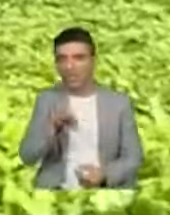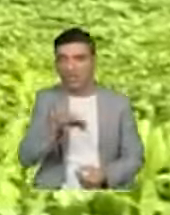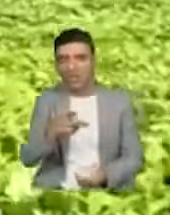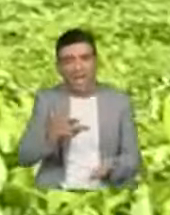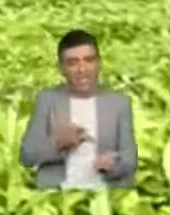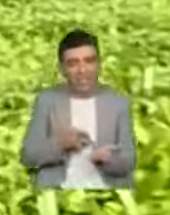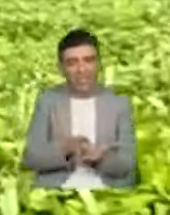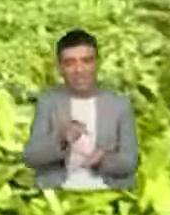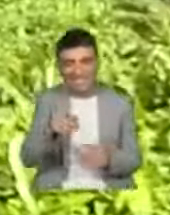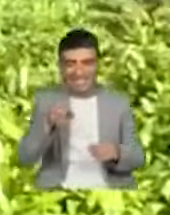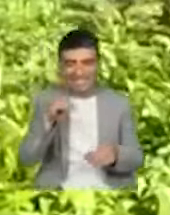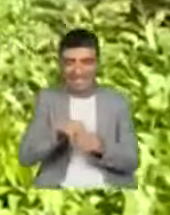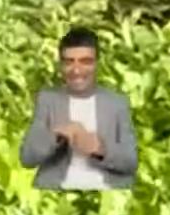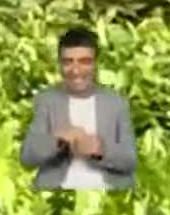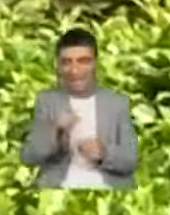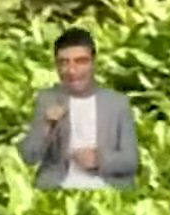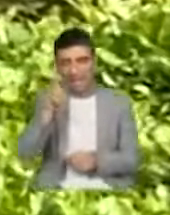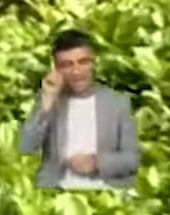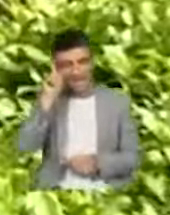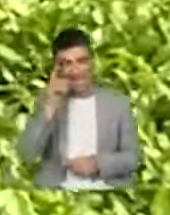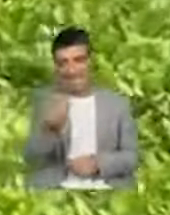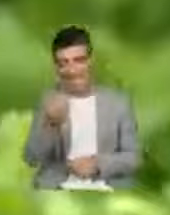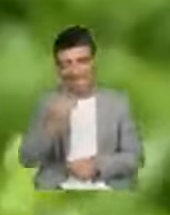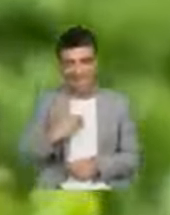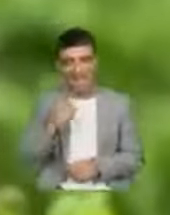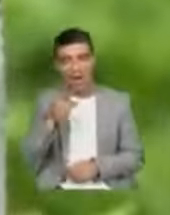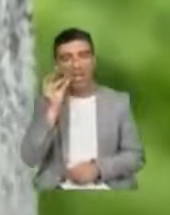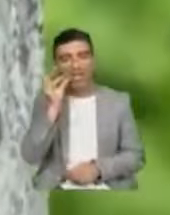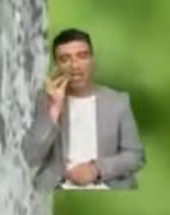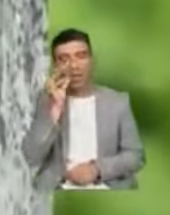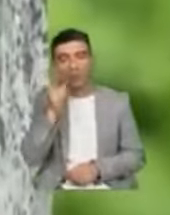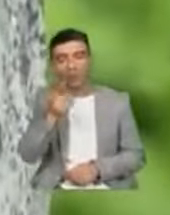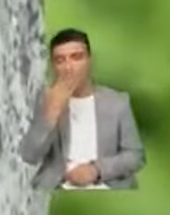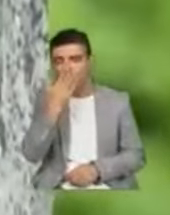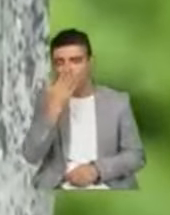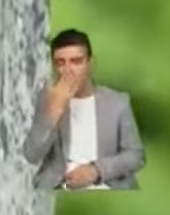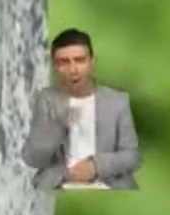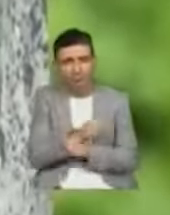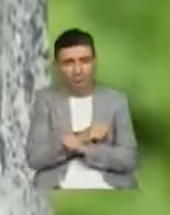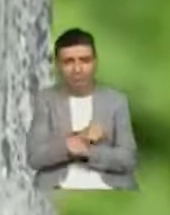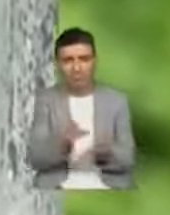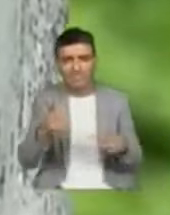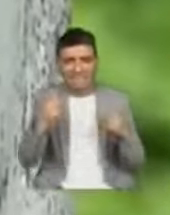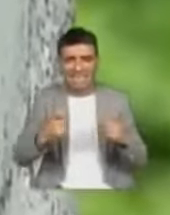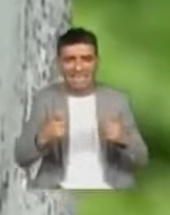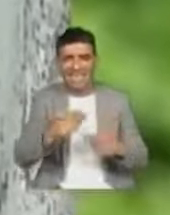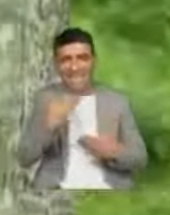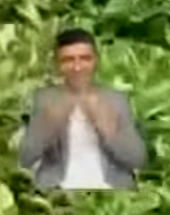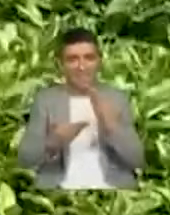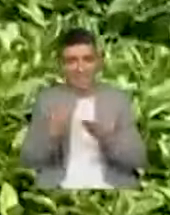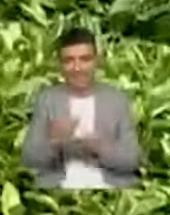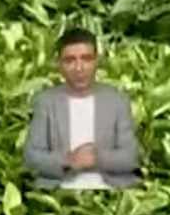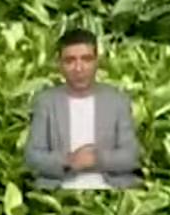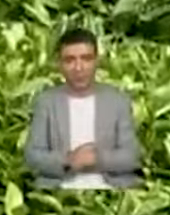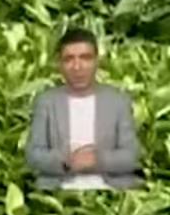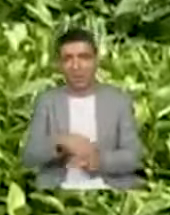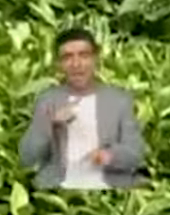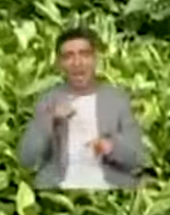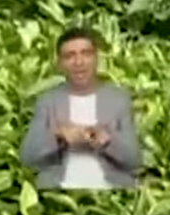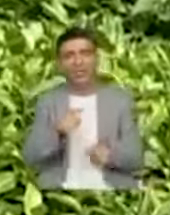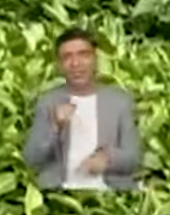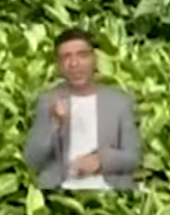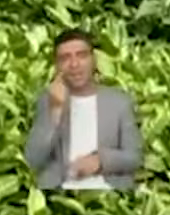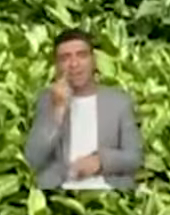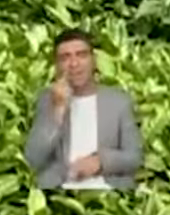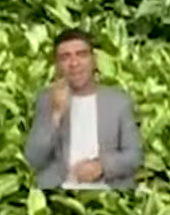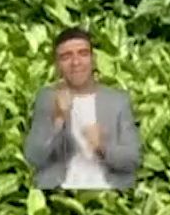çay demlemenin tüyolarını Giresun'un eşsiz manzarasını arkasına alarak anlatmaya başlıyor. Alişan, fabrikada